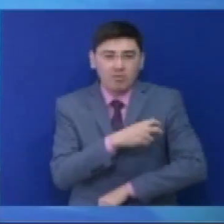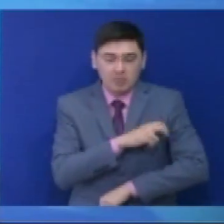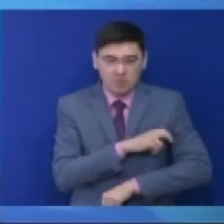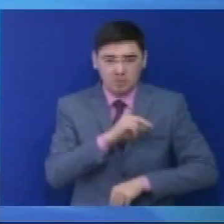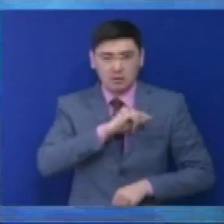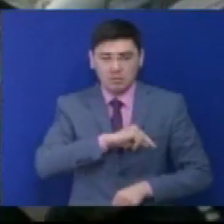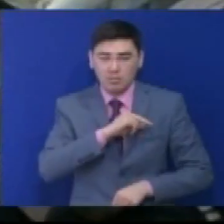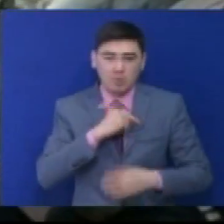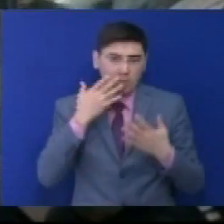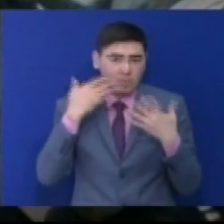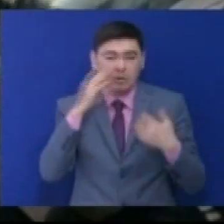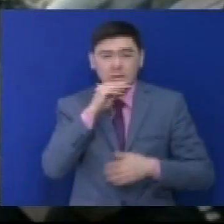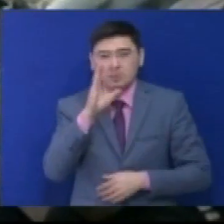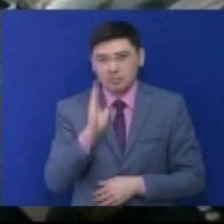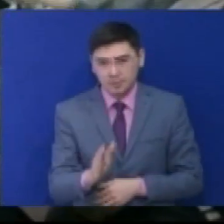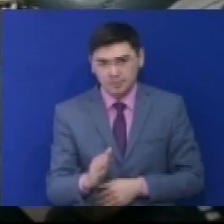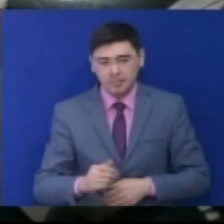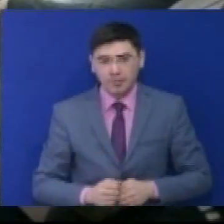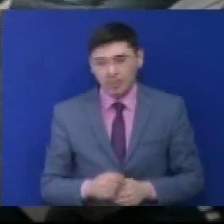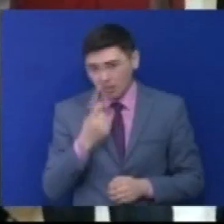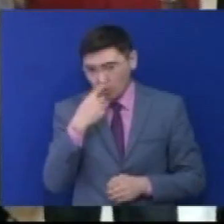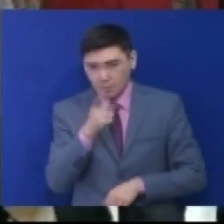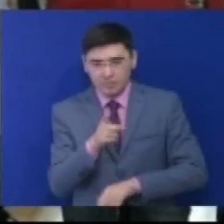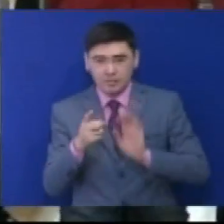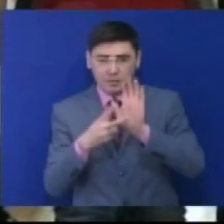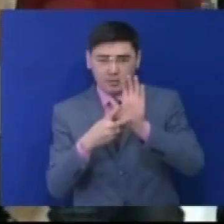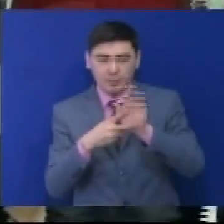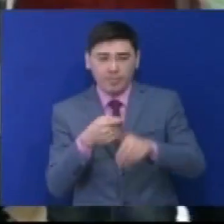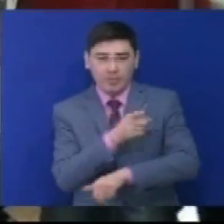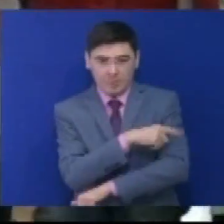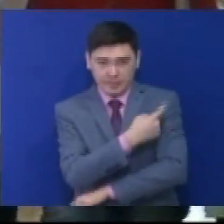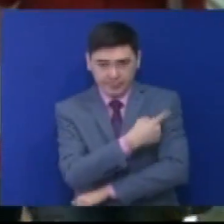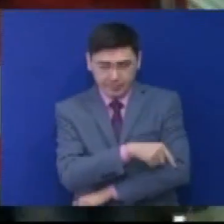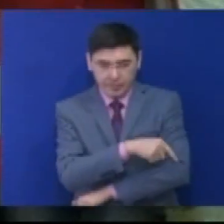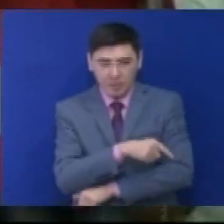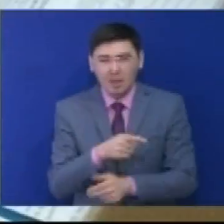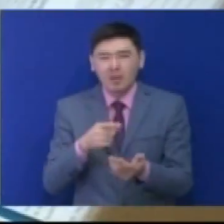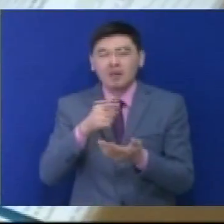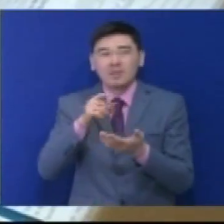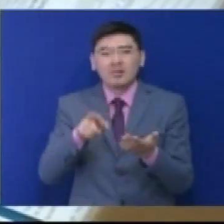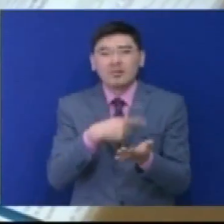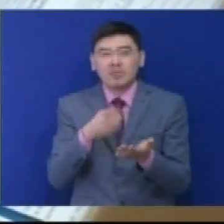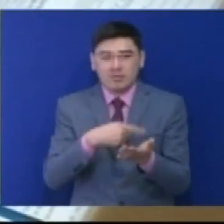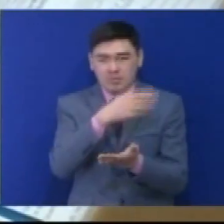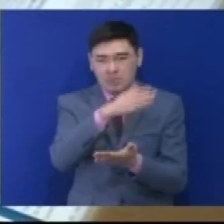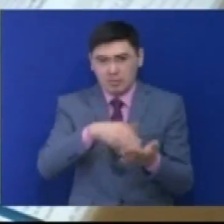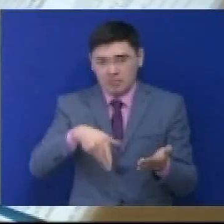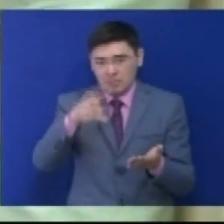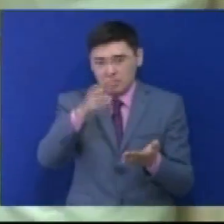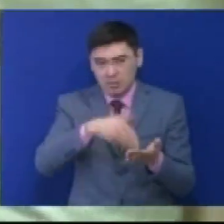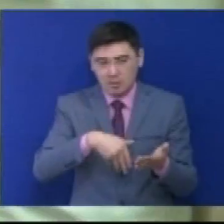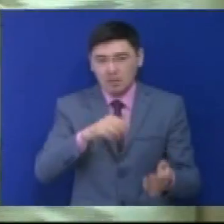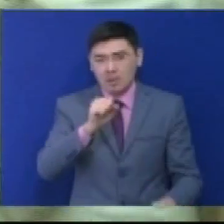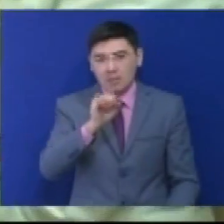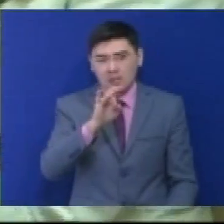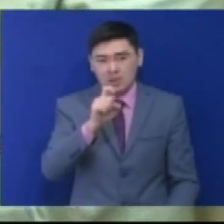бейнематериалында. Нөмір 7-ші емханадағы тұрғындардың амбулаториялық карталары сұрыпталып, мұрағатқа өткізу үшін арнайы